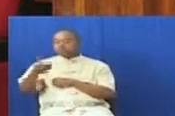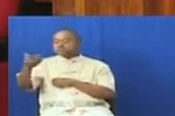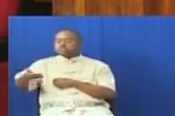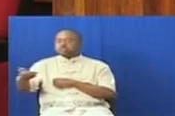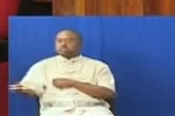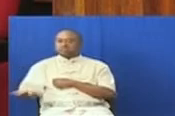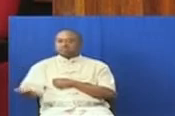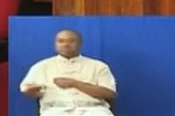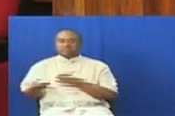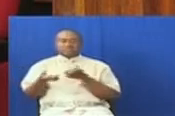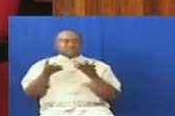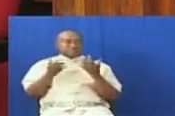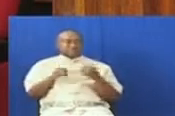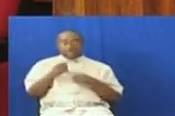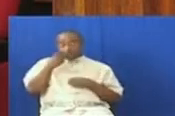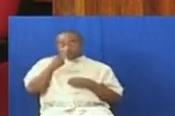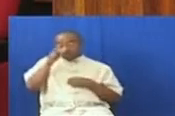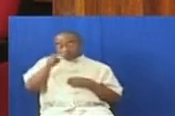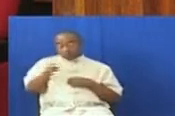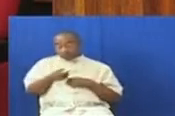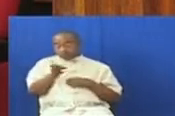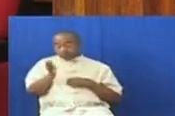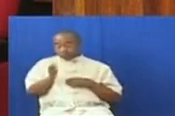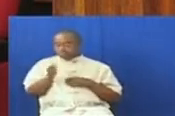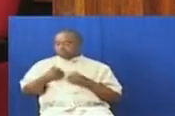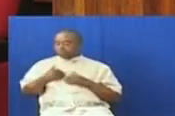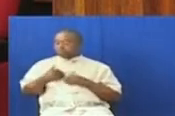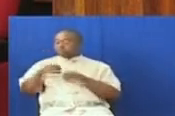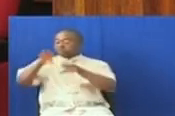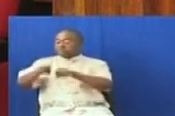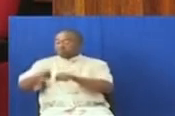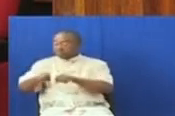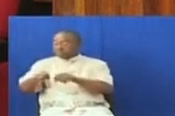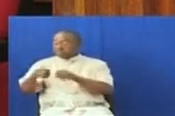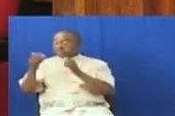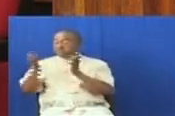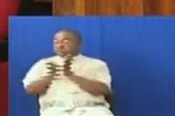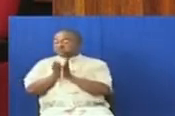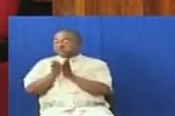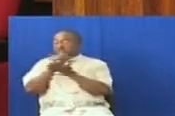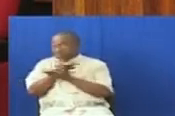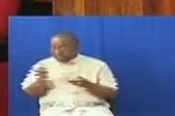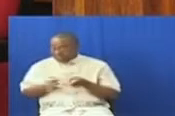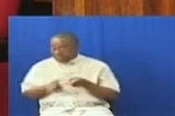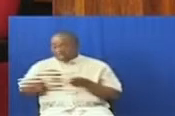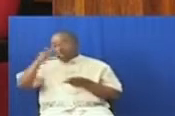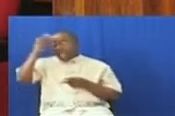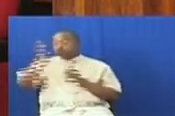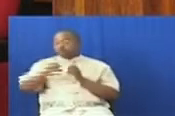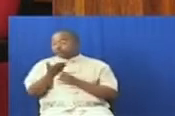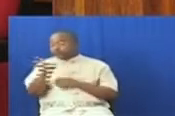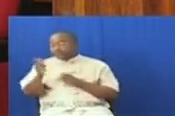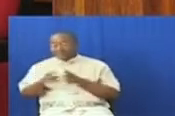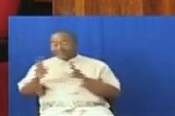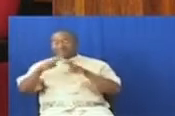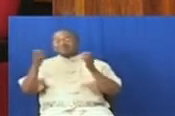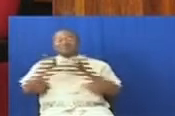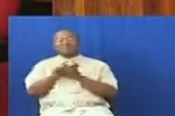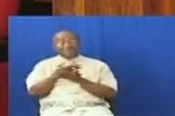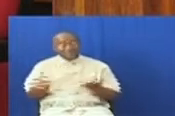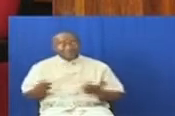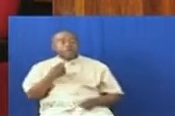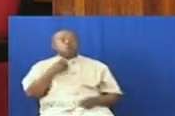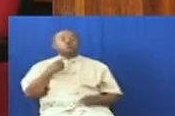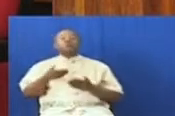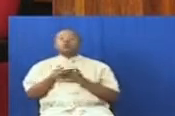Kwa hiyo utakuta anayekaimu aje kwenda shule, ajui chochote, ana semina, ana uchungu,